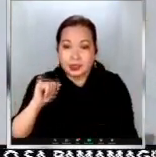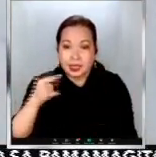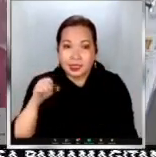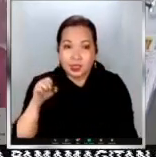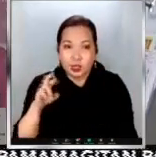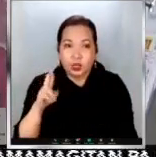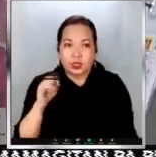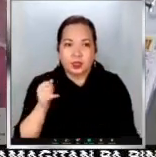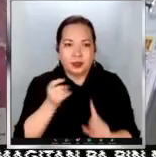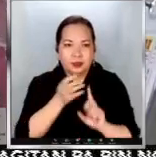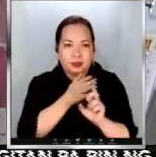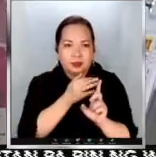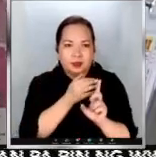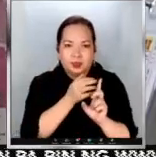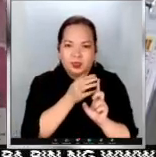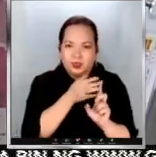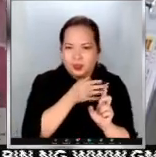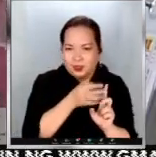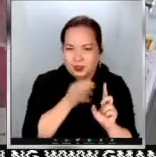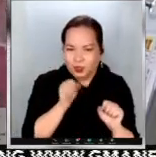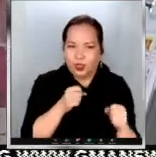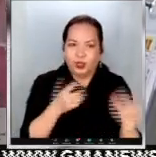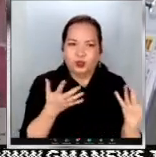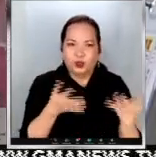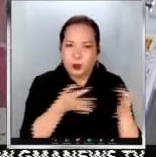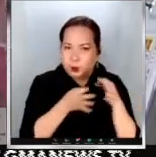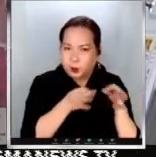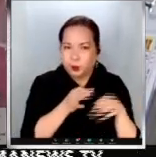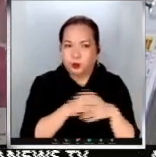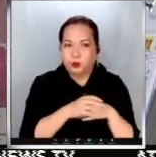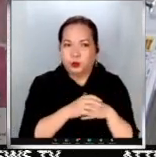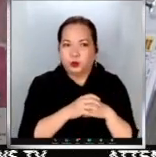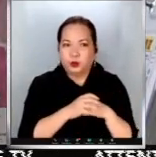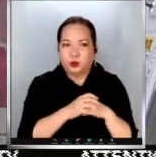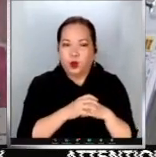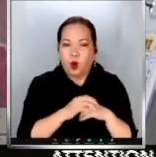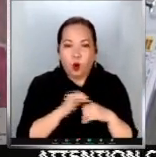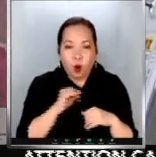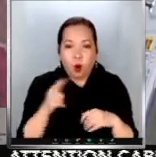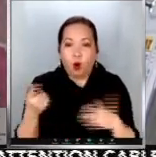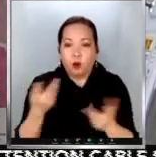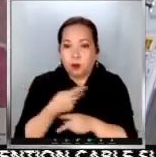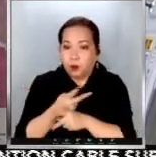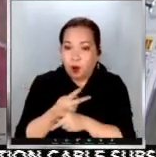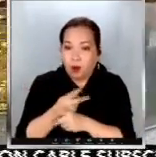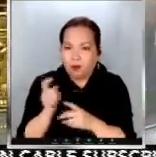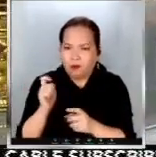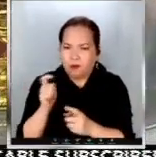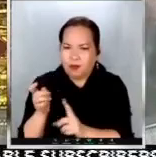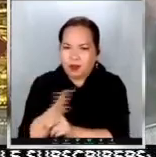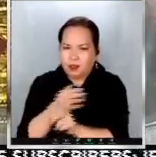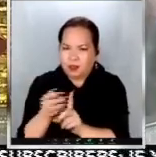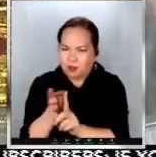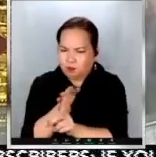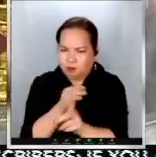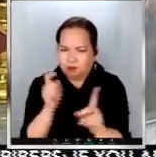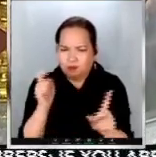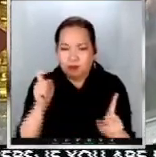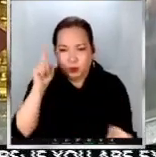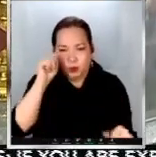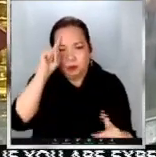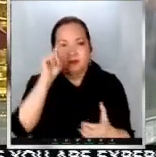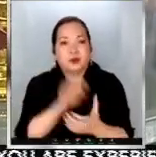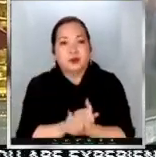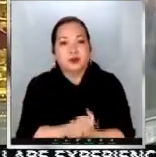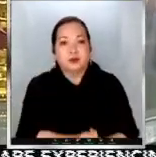Sun Star. You can easily put your service or product into the market. Mabilis ka kagad paniwalaan ng tao. Kapansin-pansing hindi kasama